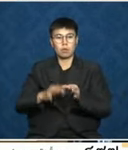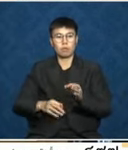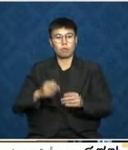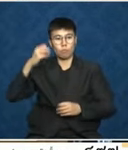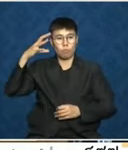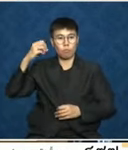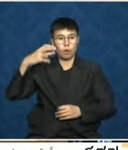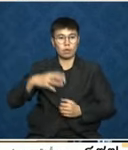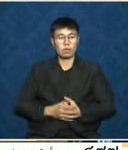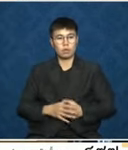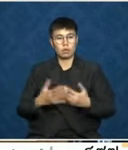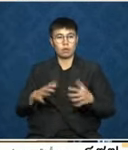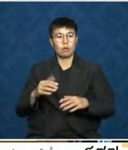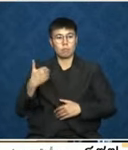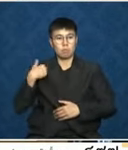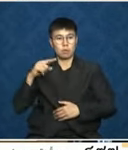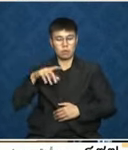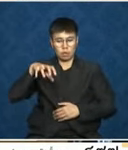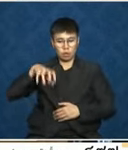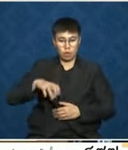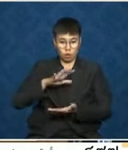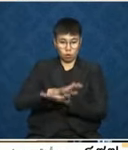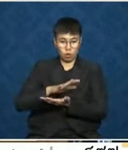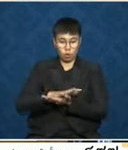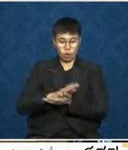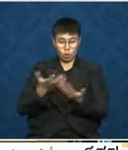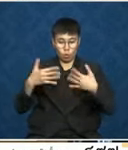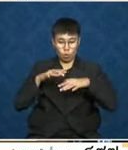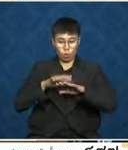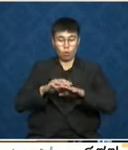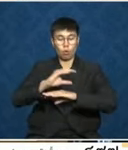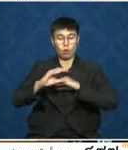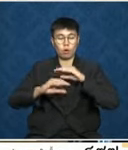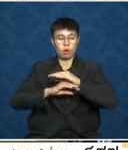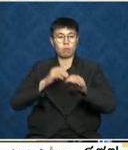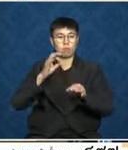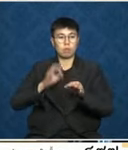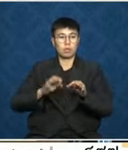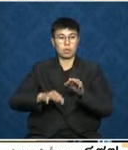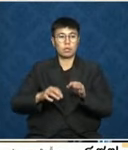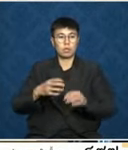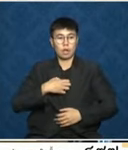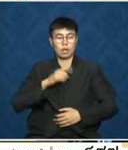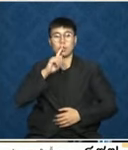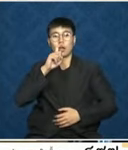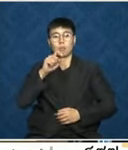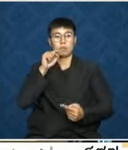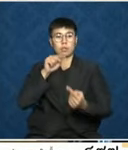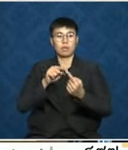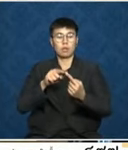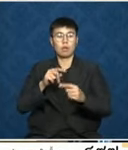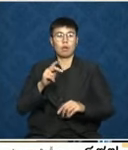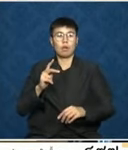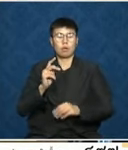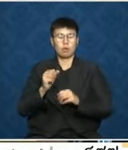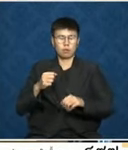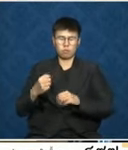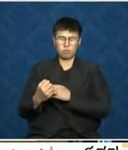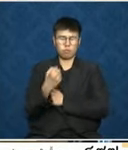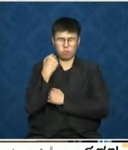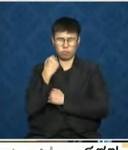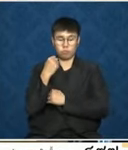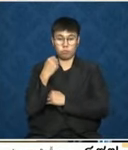งานเคยให้หน่วยงานของรัฐแล้วก็สถานศึกษาค่ะเข้าร่วมโครงการประหยัดพลังงานดิฉันจึงอยากสอบถามไปยังกระทรวงพลังงานว่ายังมีโครงการนี้อยู่